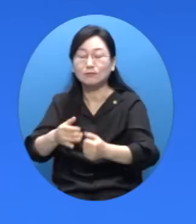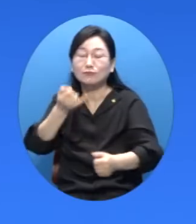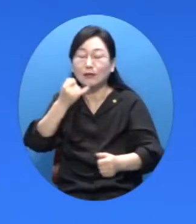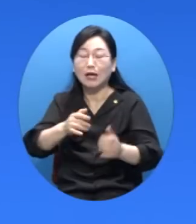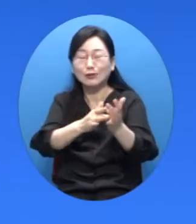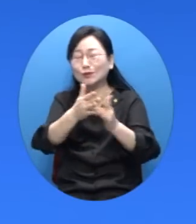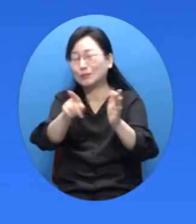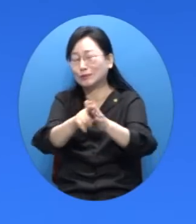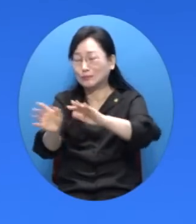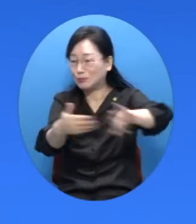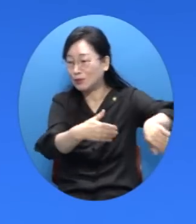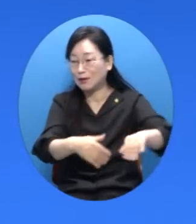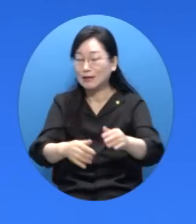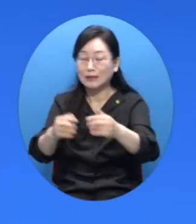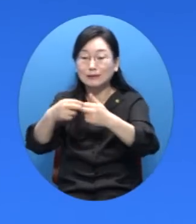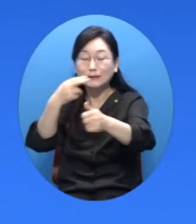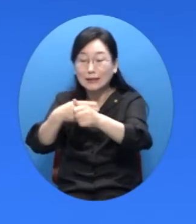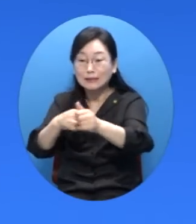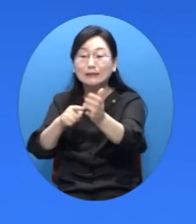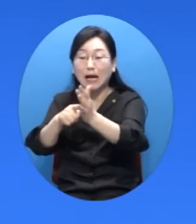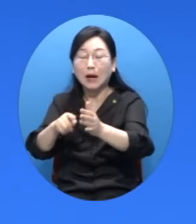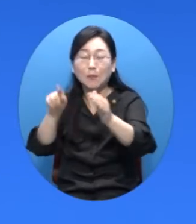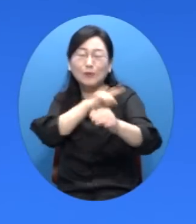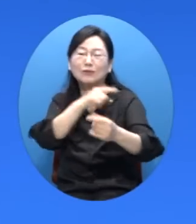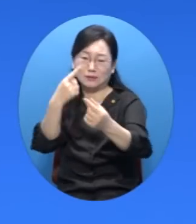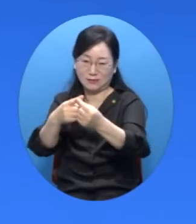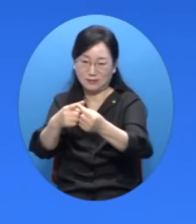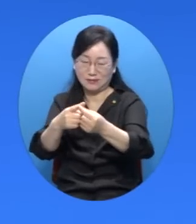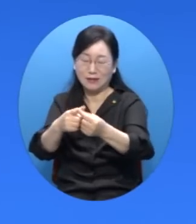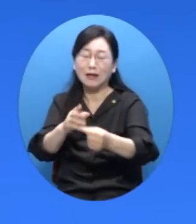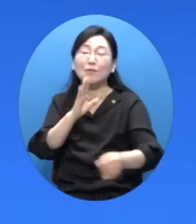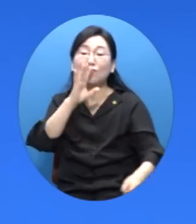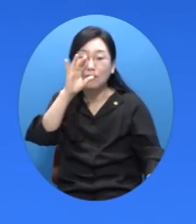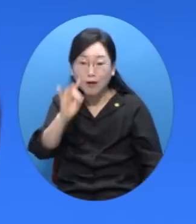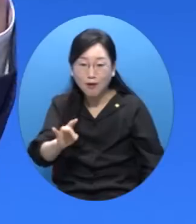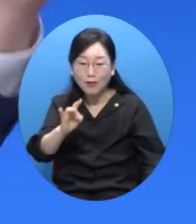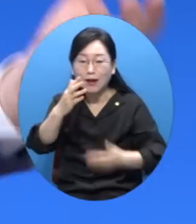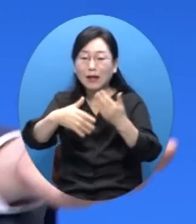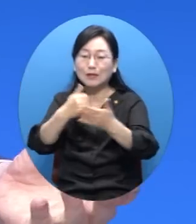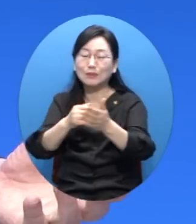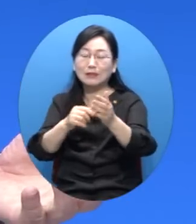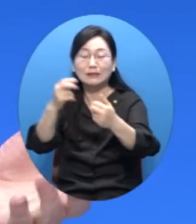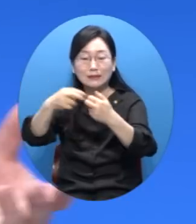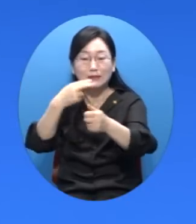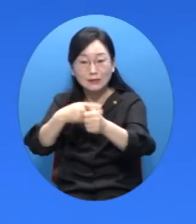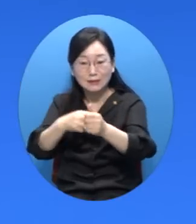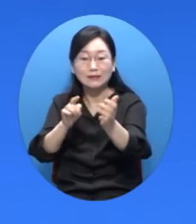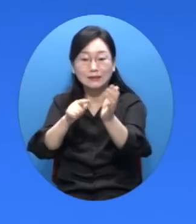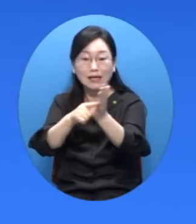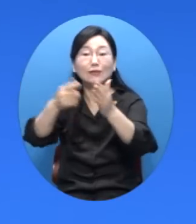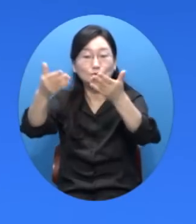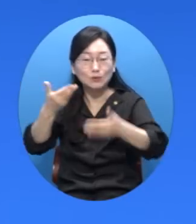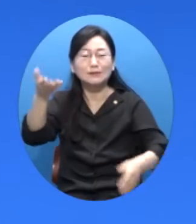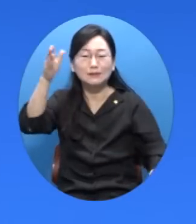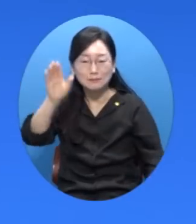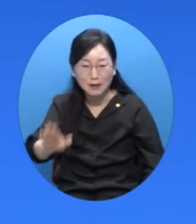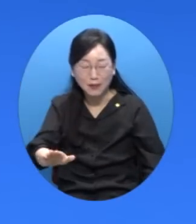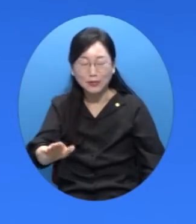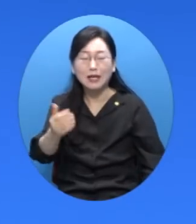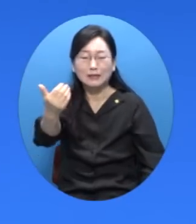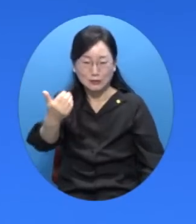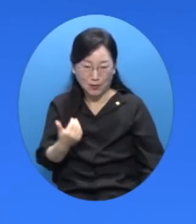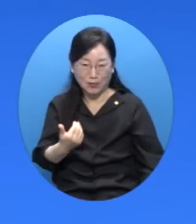먼저 가고 약을 찾습니다. 물론 하나님께서 우리에게 의사 선생님을 주신 것이고 약도 주신 것입니다. 그러나 의사 선생님에게 가기